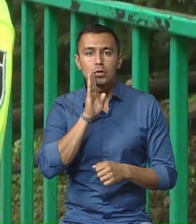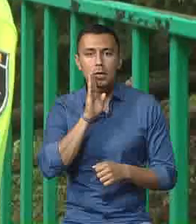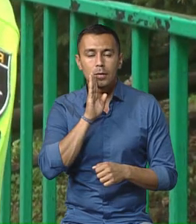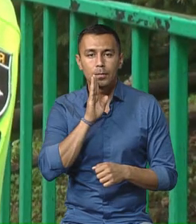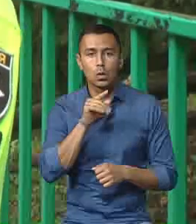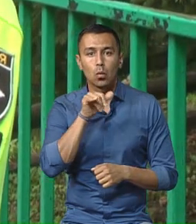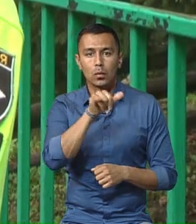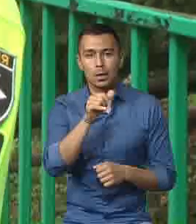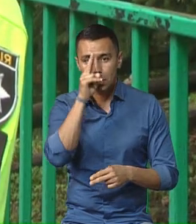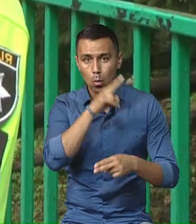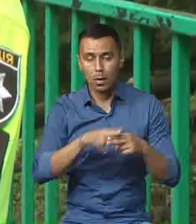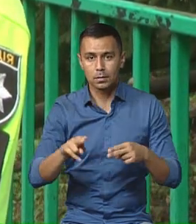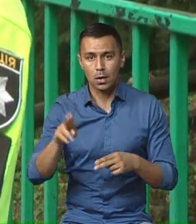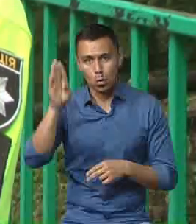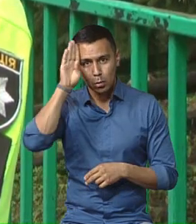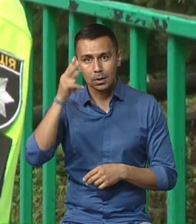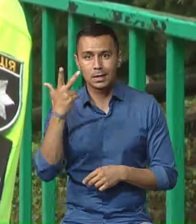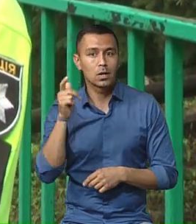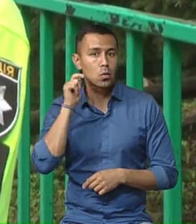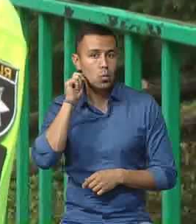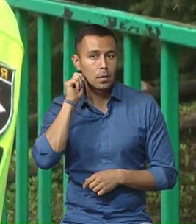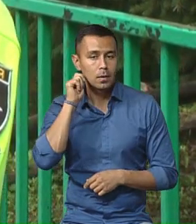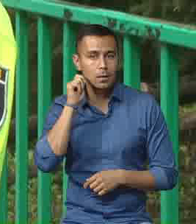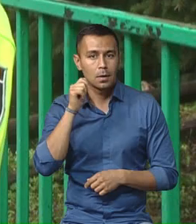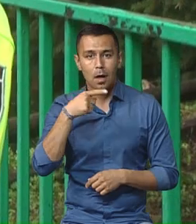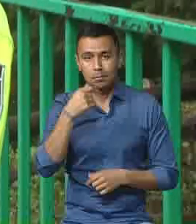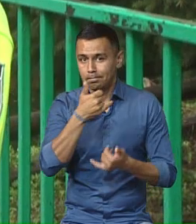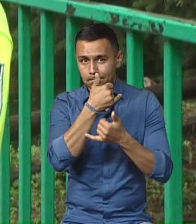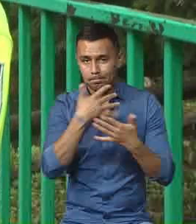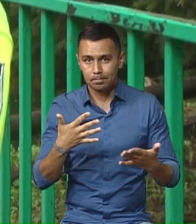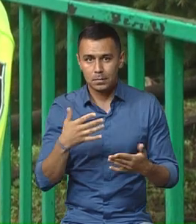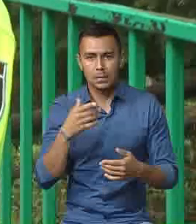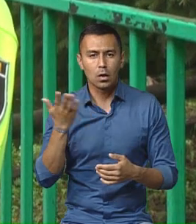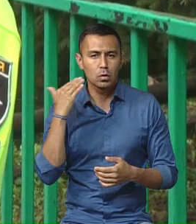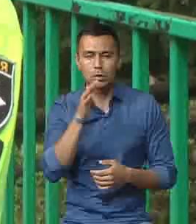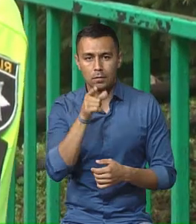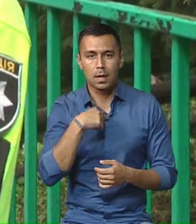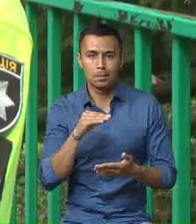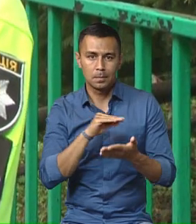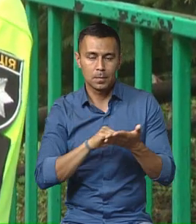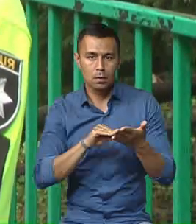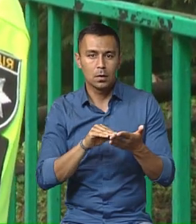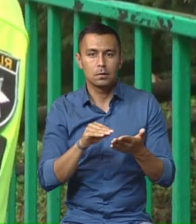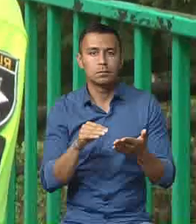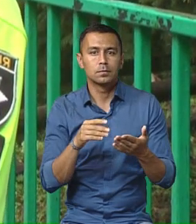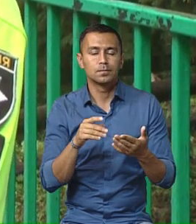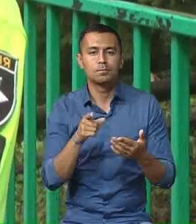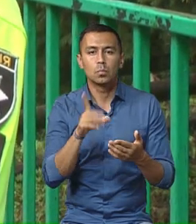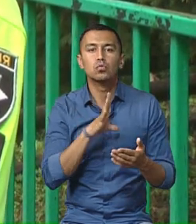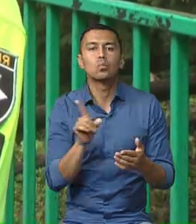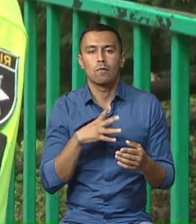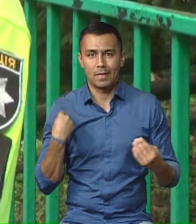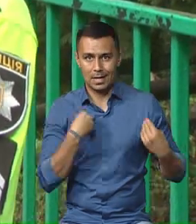в неї загубився хлопчик 3 роки, він не говорив на той момент, вона нам описала, в чому він був